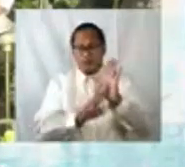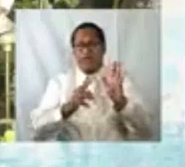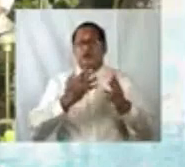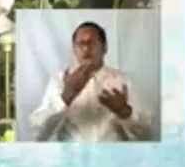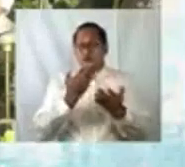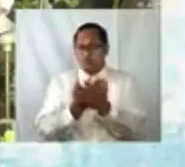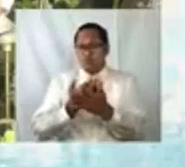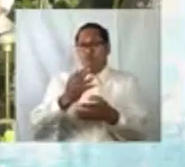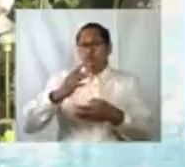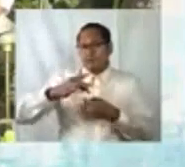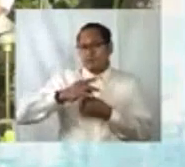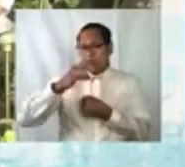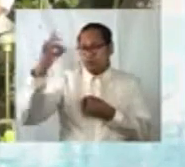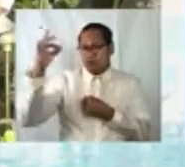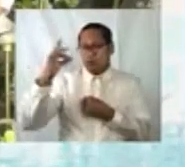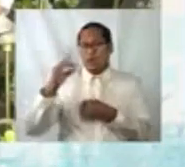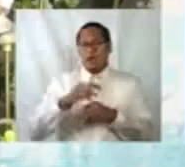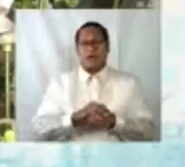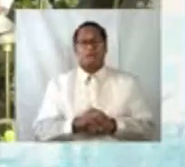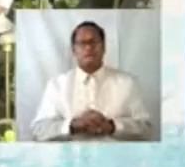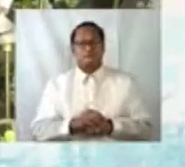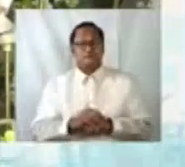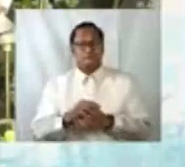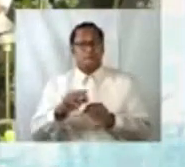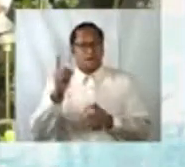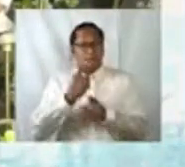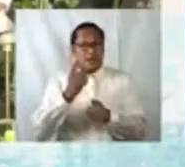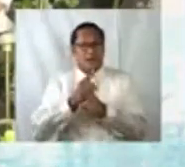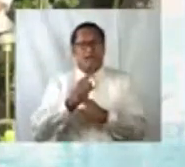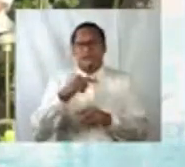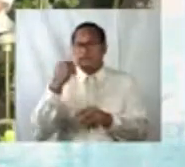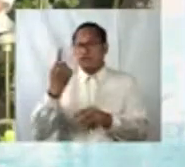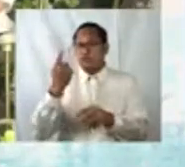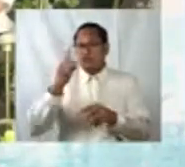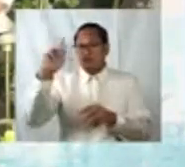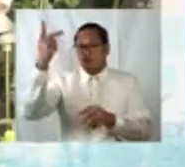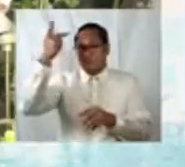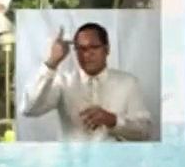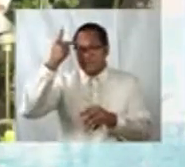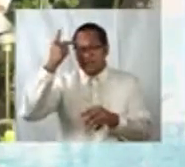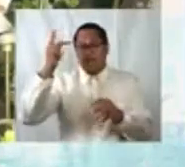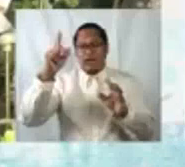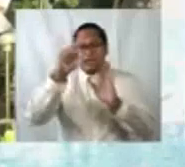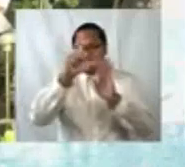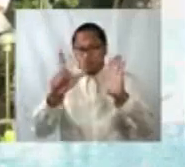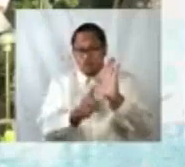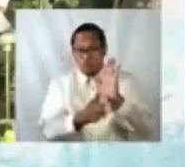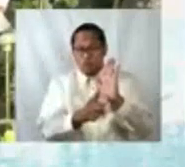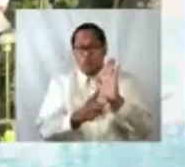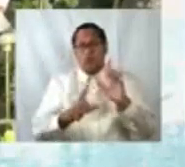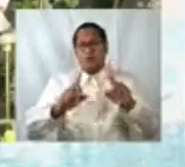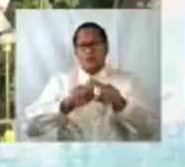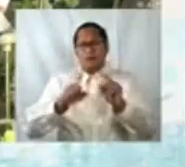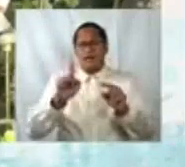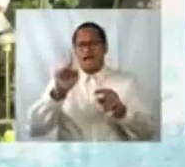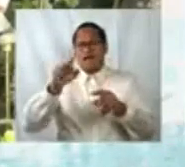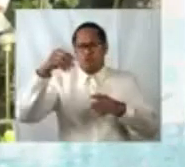rin ni na Emilio Jacinto. Diba? Hindi lang ito tungkol sa politika, batas, kundi sa